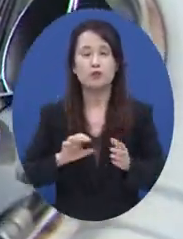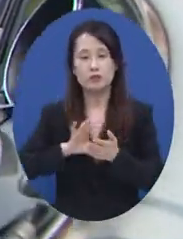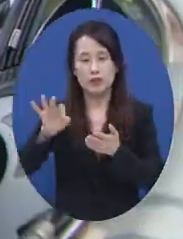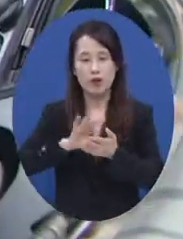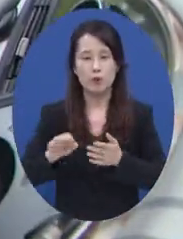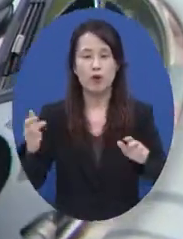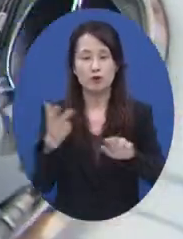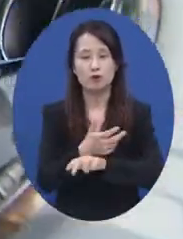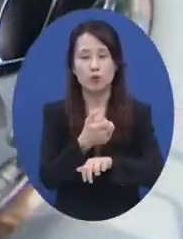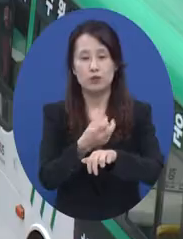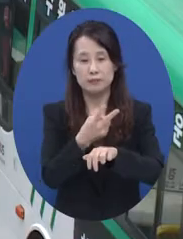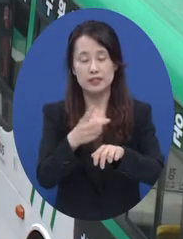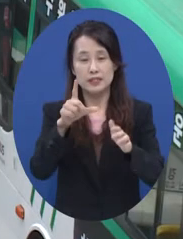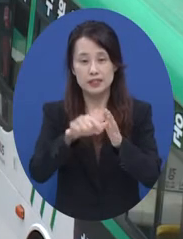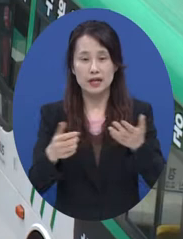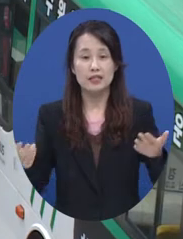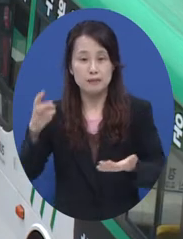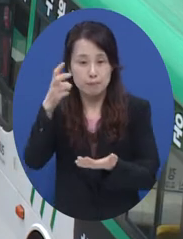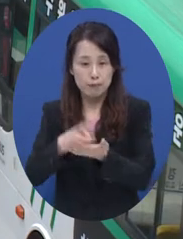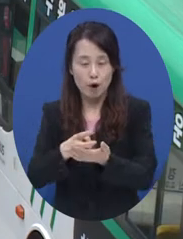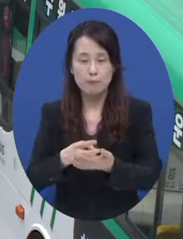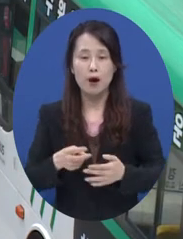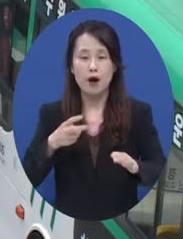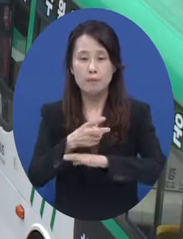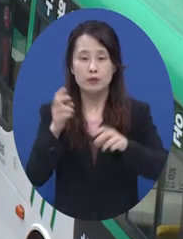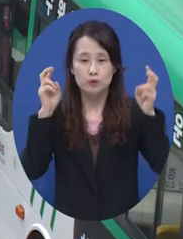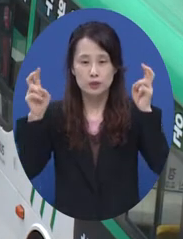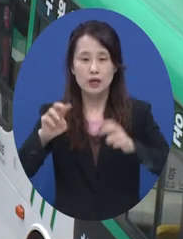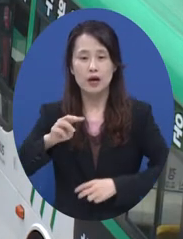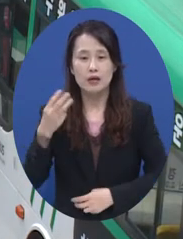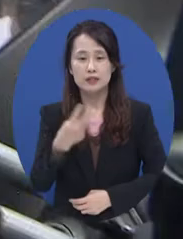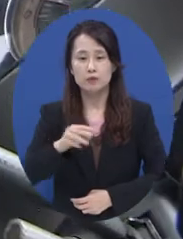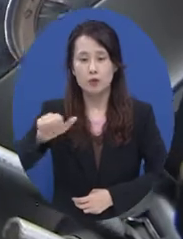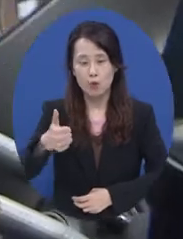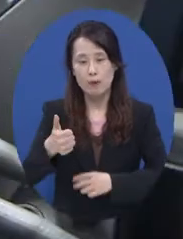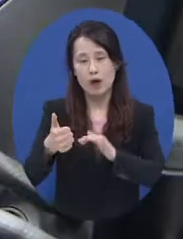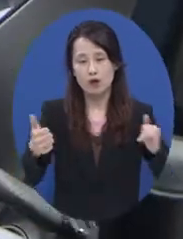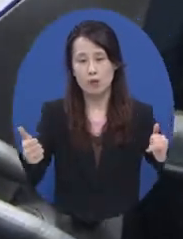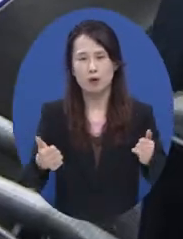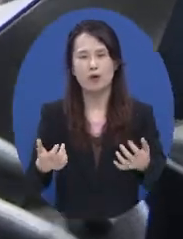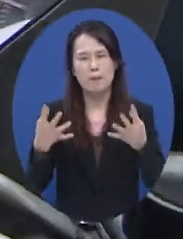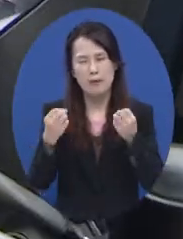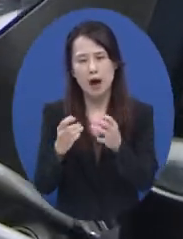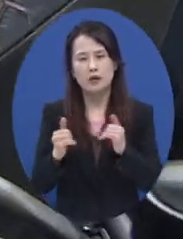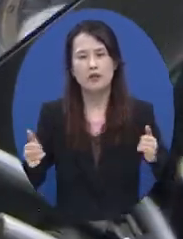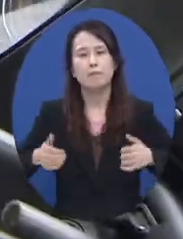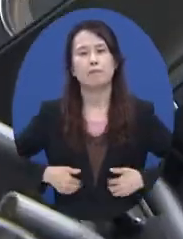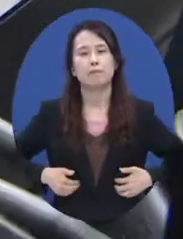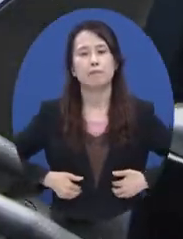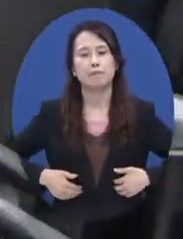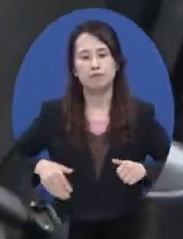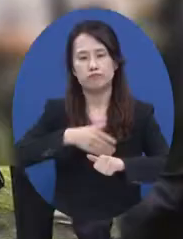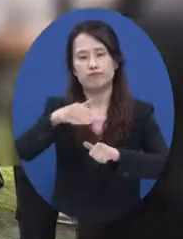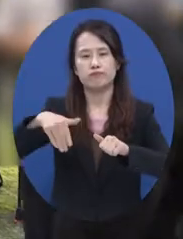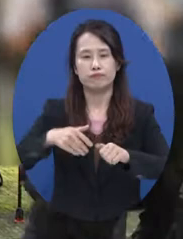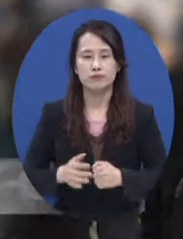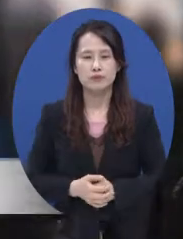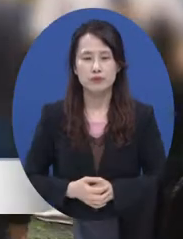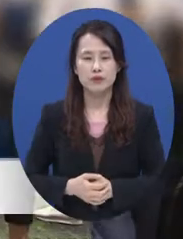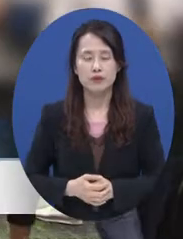52시간 근무제 경우도 버스 없게 하는 3천 500여명의 대규모 인력 채용이 필요한 상황입니다